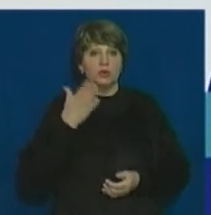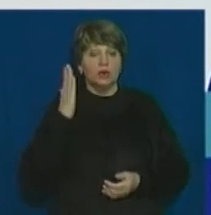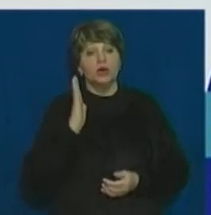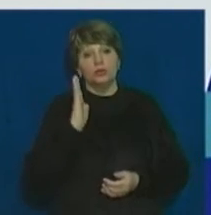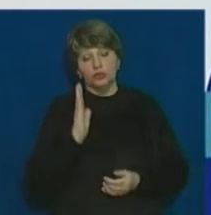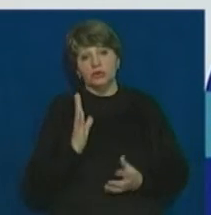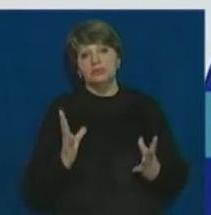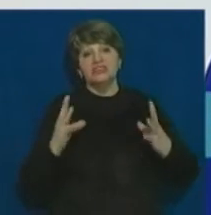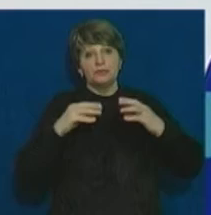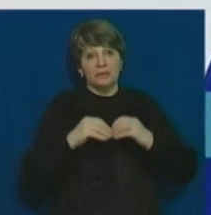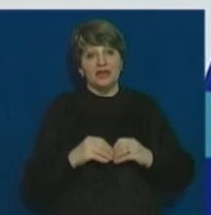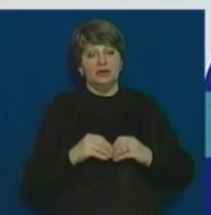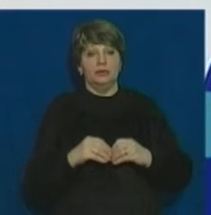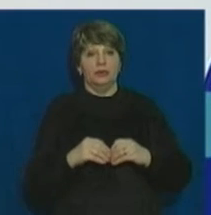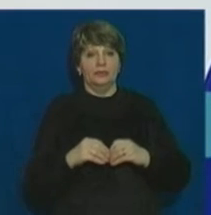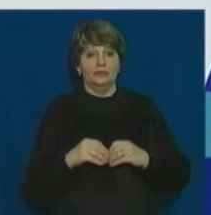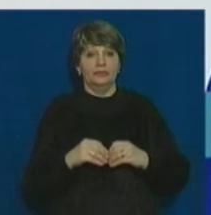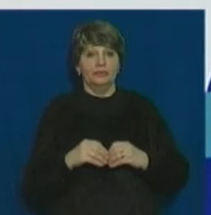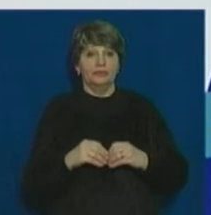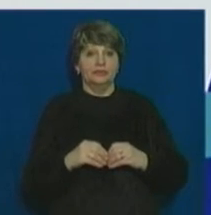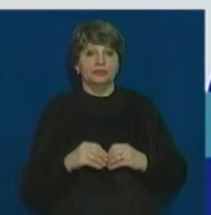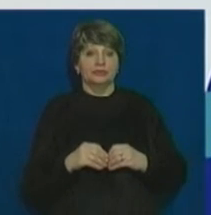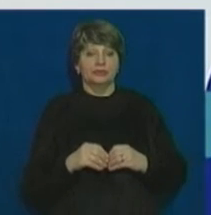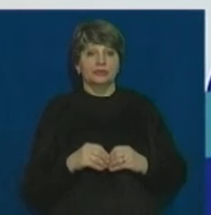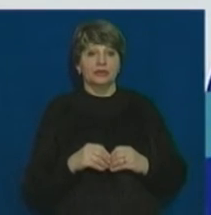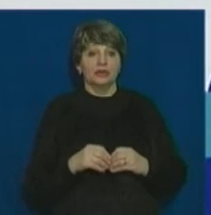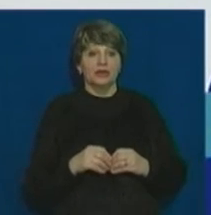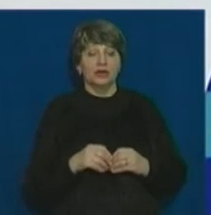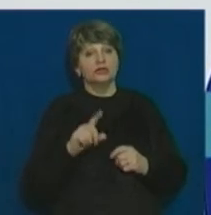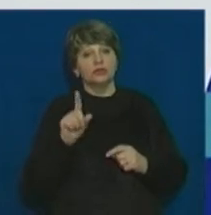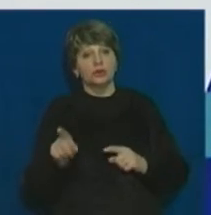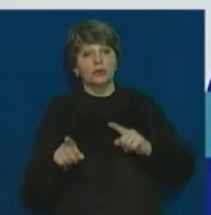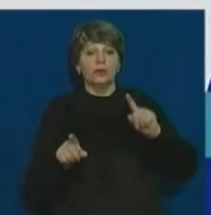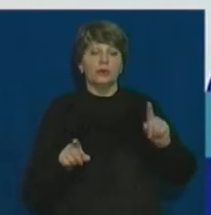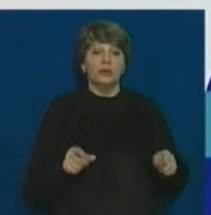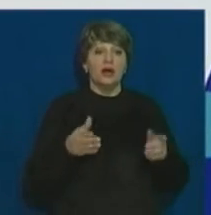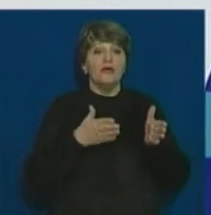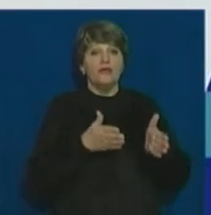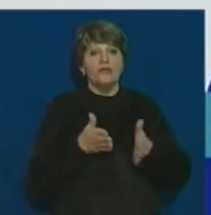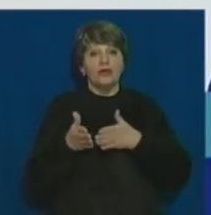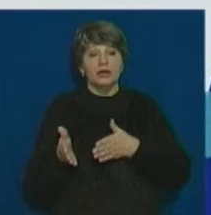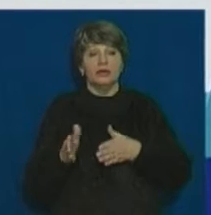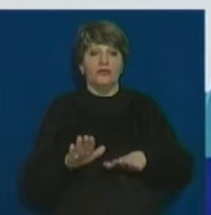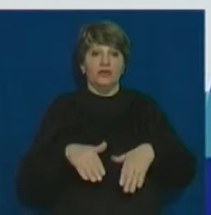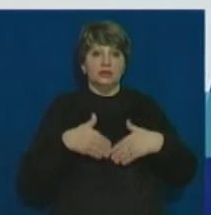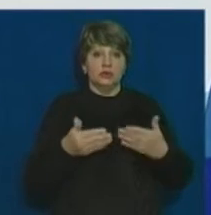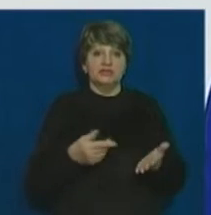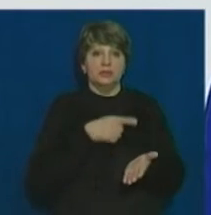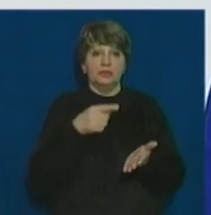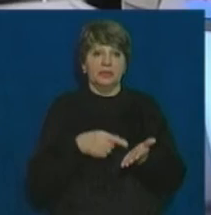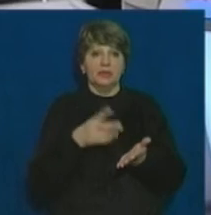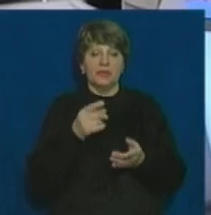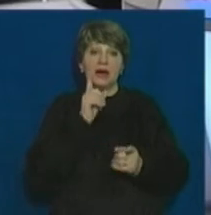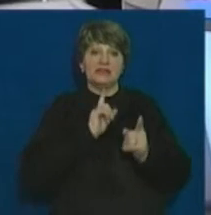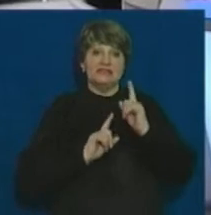спільно з прихильниками, можливо, того чи іншого варіанту виносити це питання на